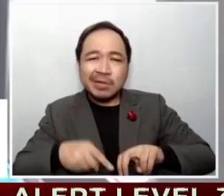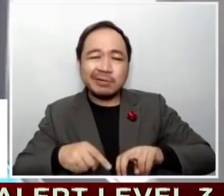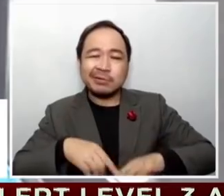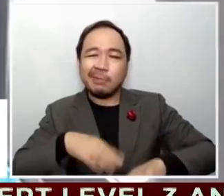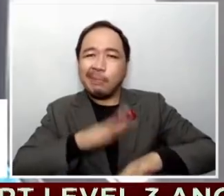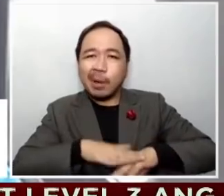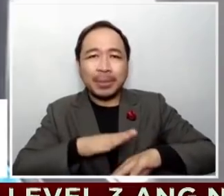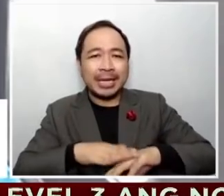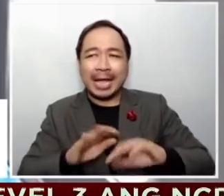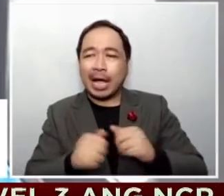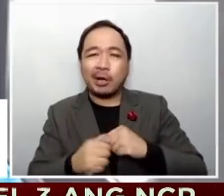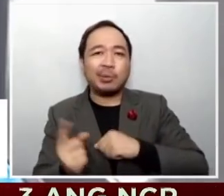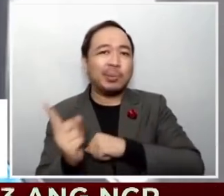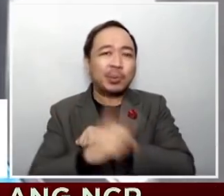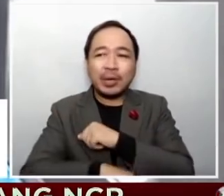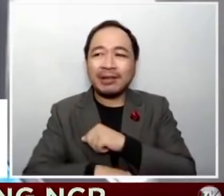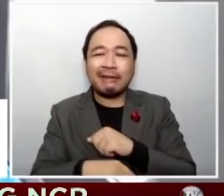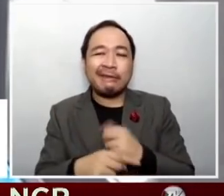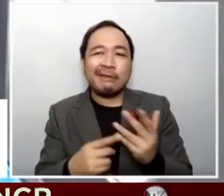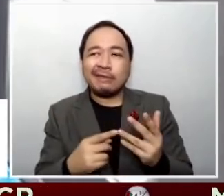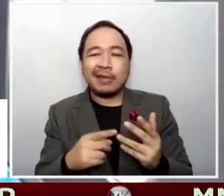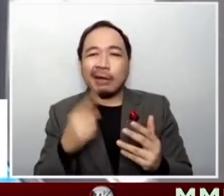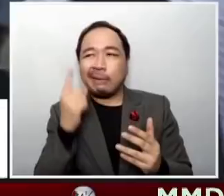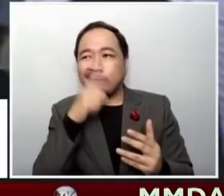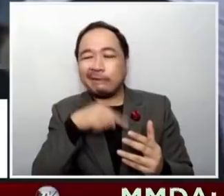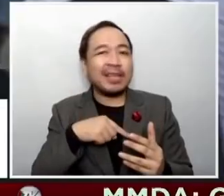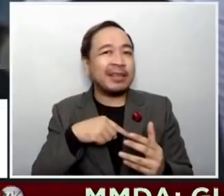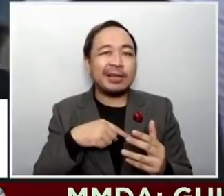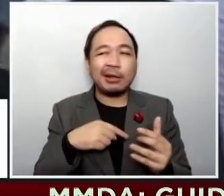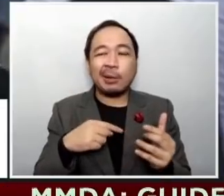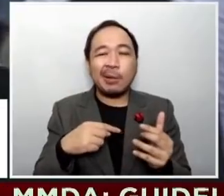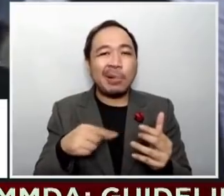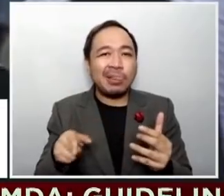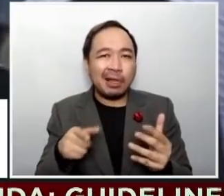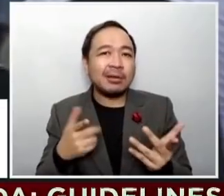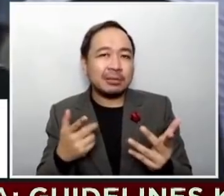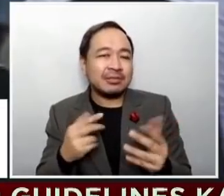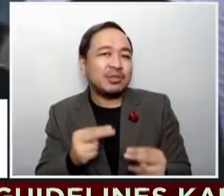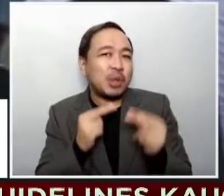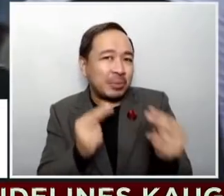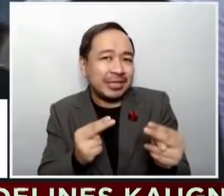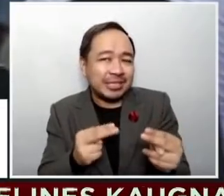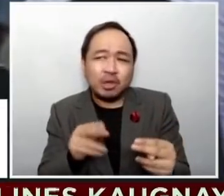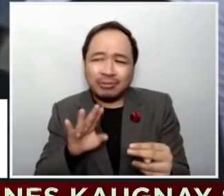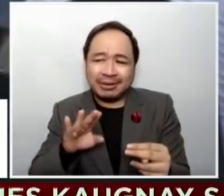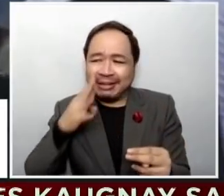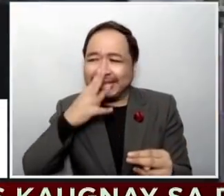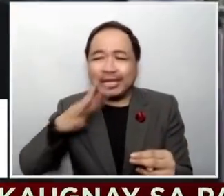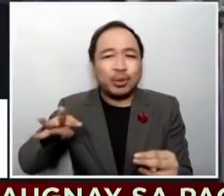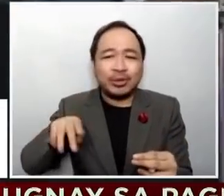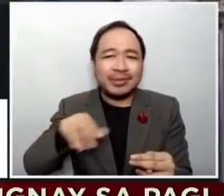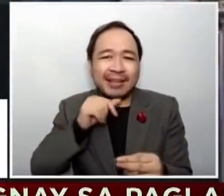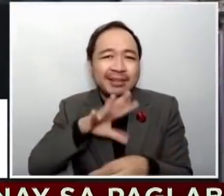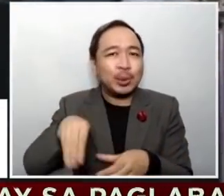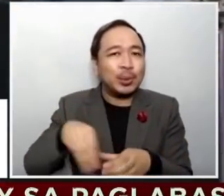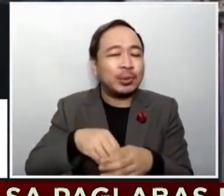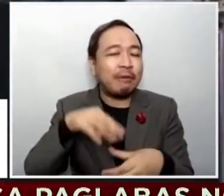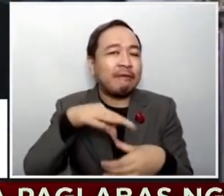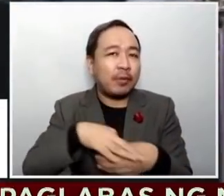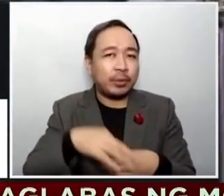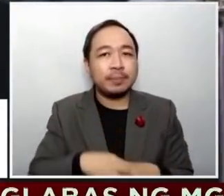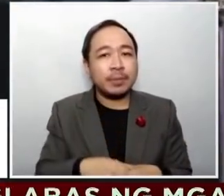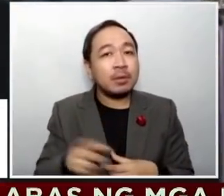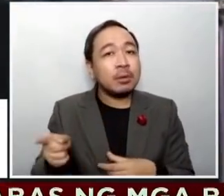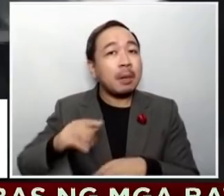fielding of placeholders by not voting for them. Panawagan ni Sarmiento at Yusinko sa susunod na henerasyon